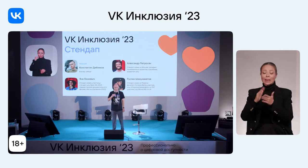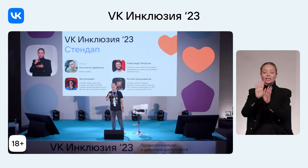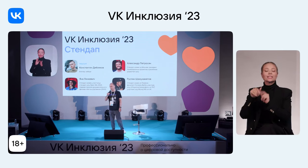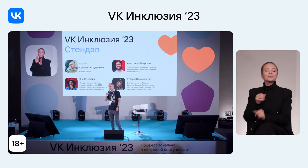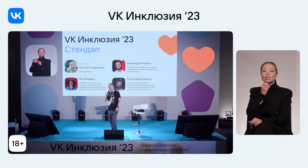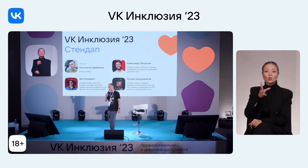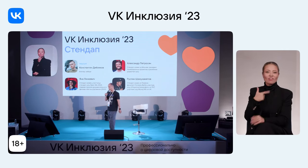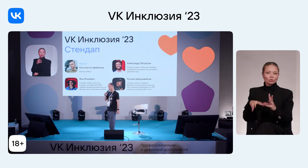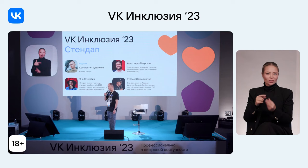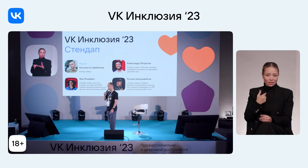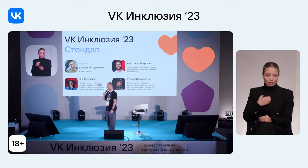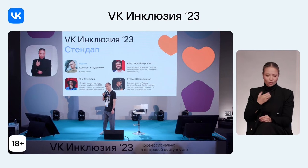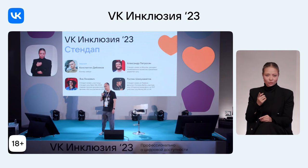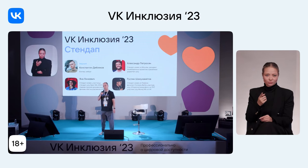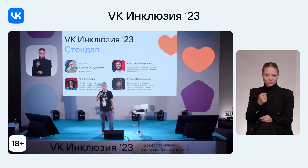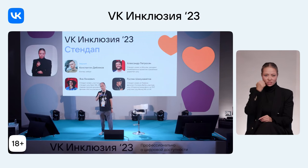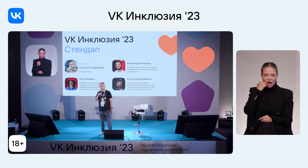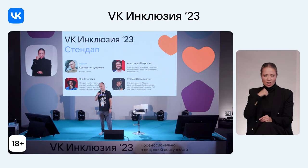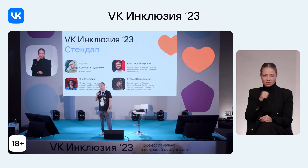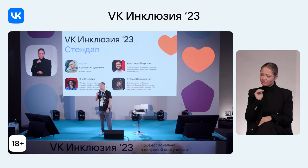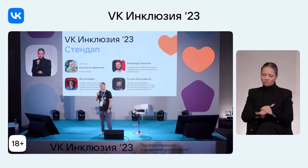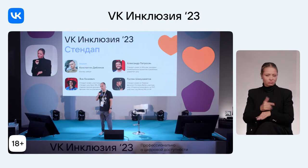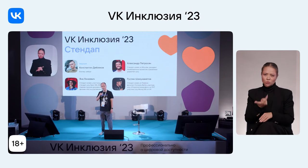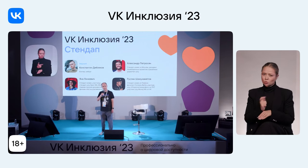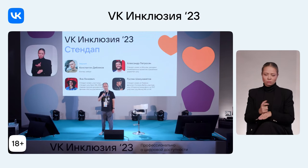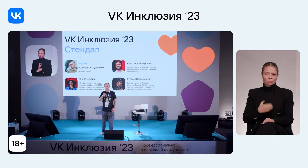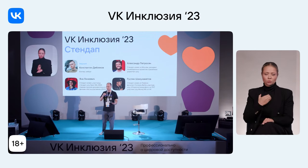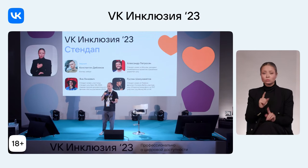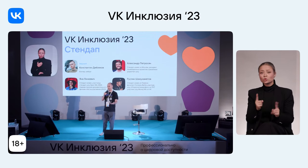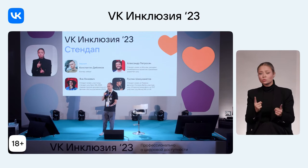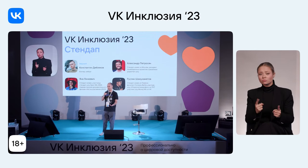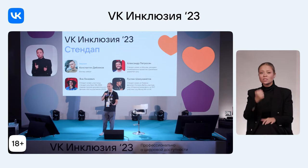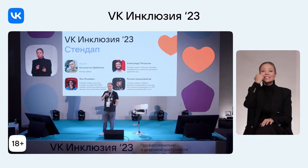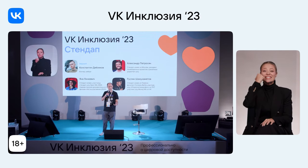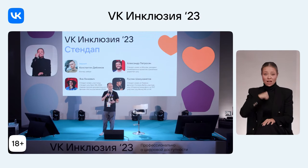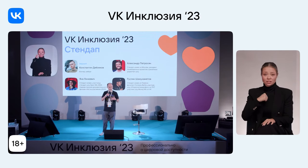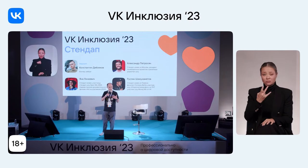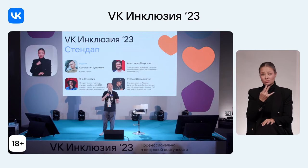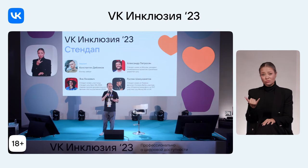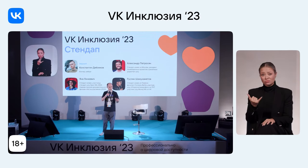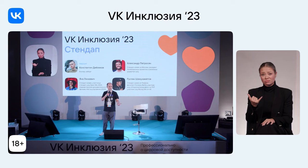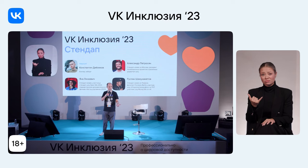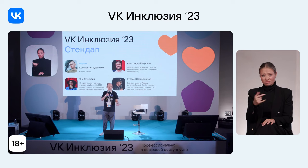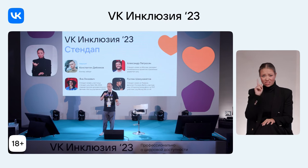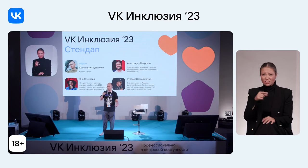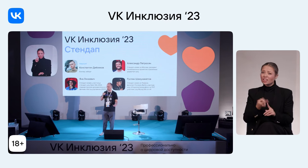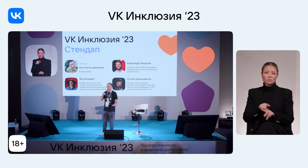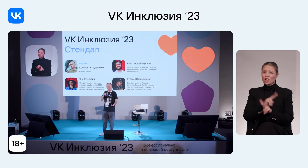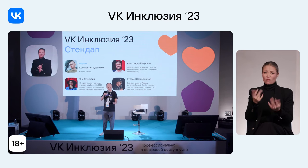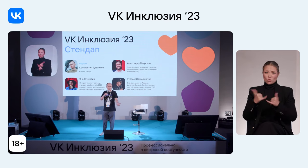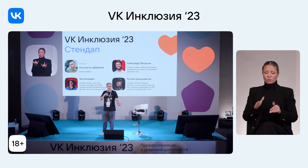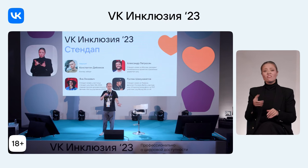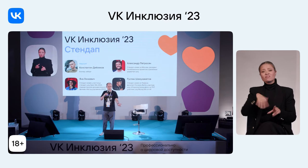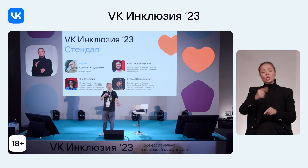Я вообще, знаете, боюсь старости, на самом деле, боюсь. Потому что в старости, ну, этим никого не удивить. Все будут думать, что я